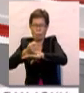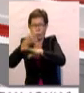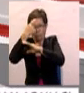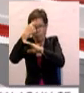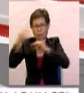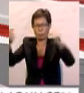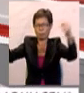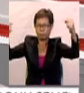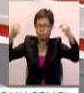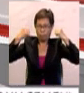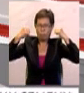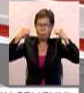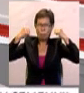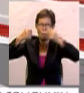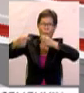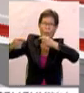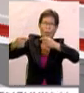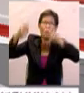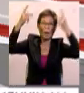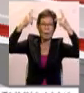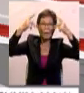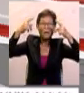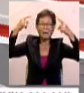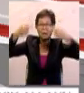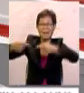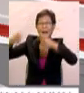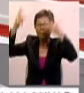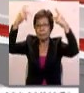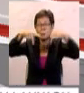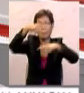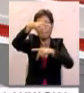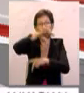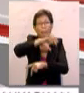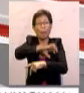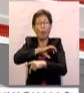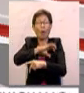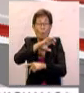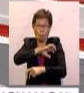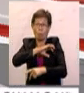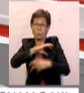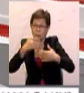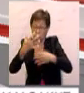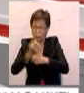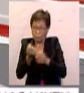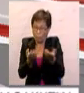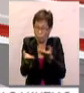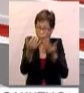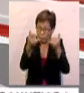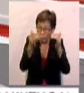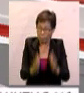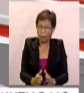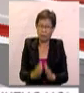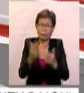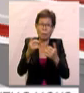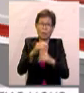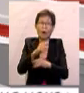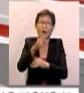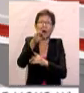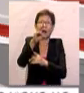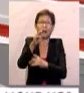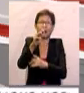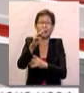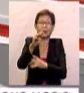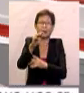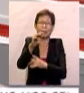bagi memperkuat skuad Liga Perdana PDRM. Selain mereka, The Cops turut mendapatkan khidmat pemain Montenegro